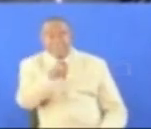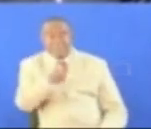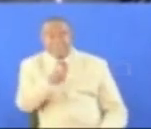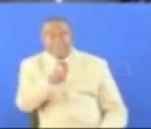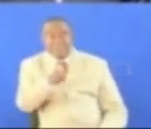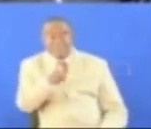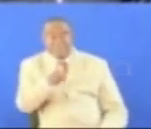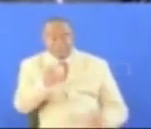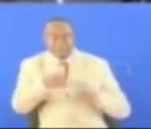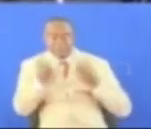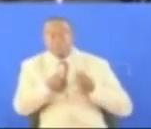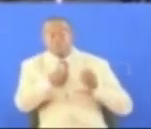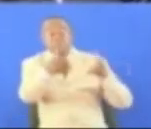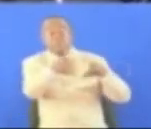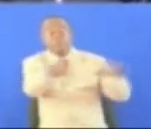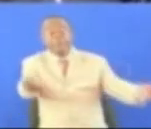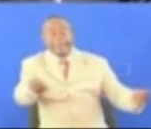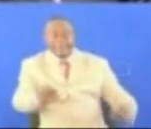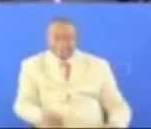wetu utapotea.